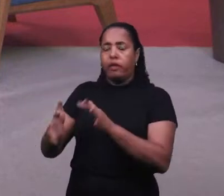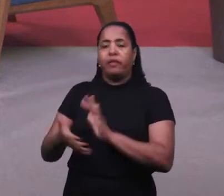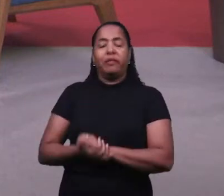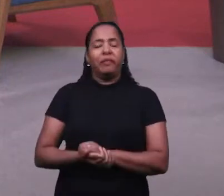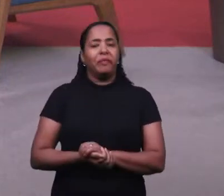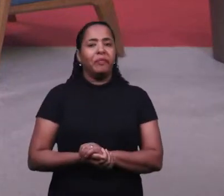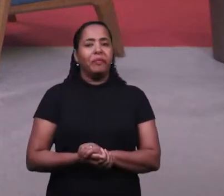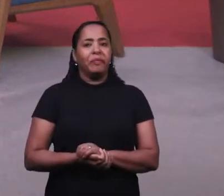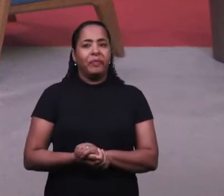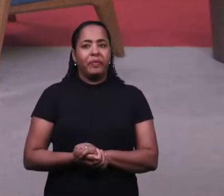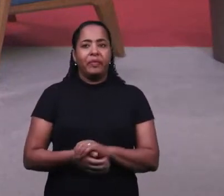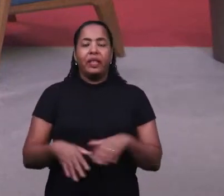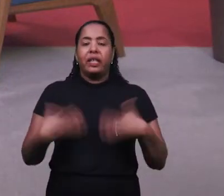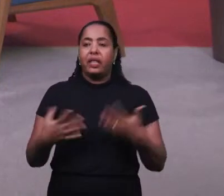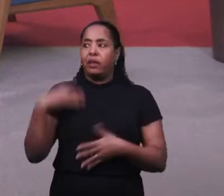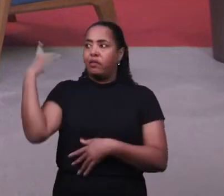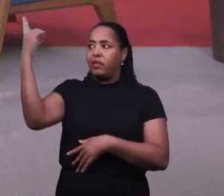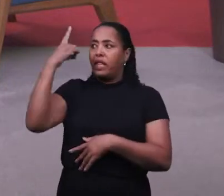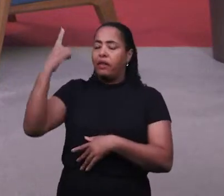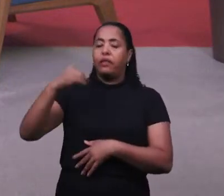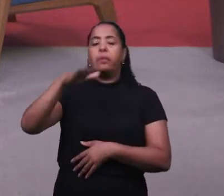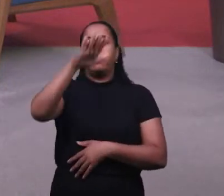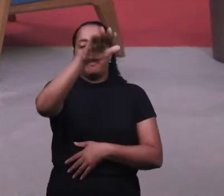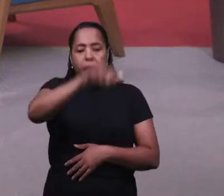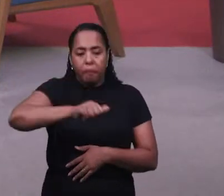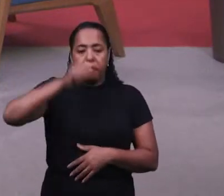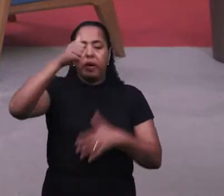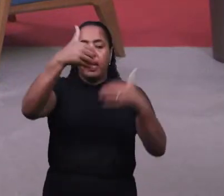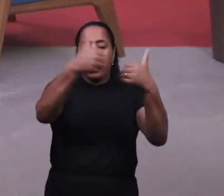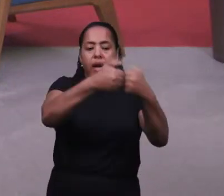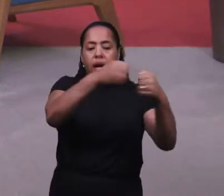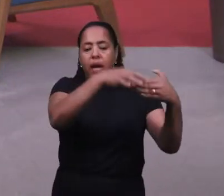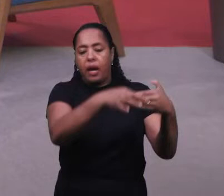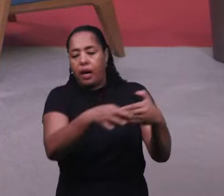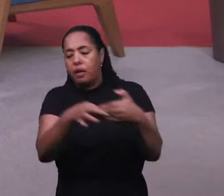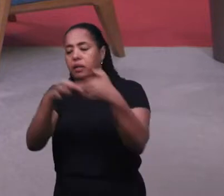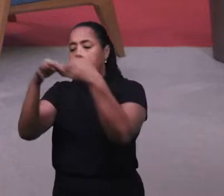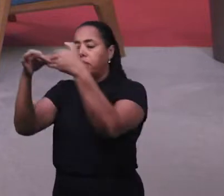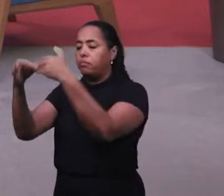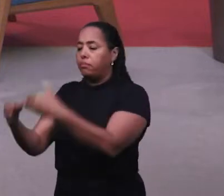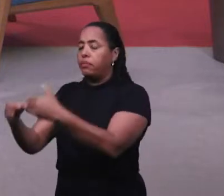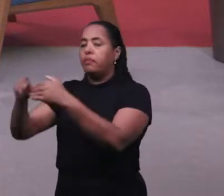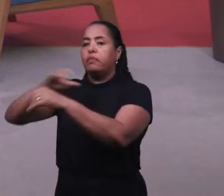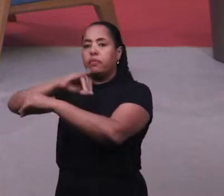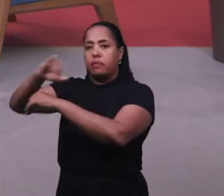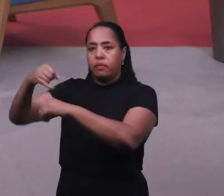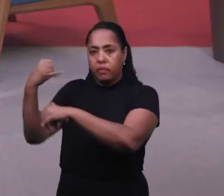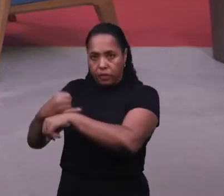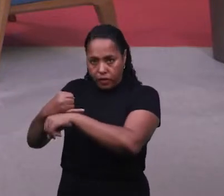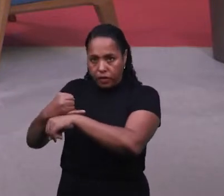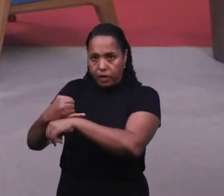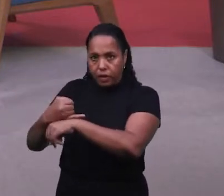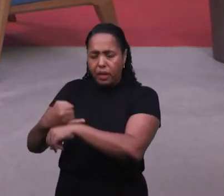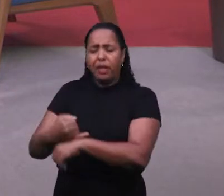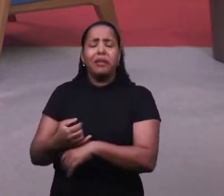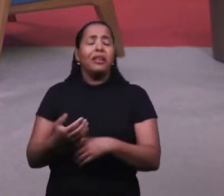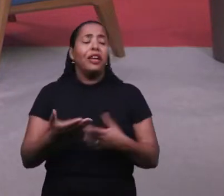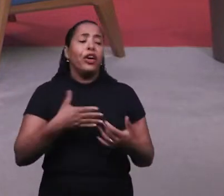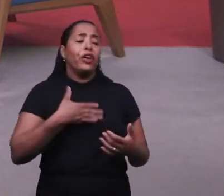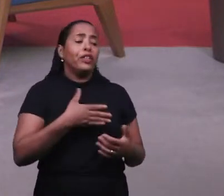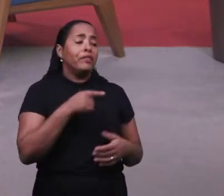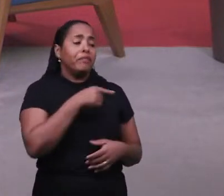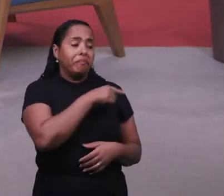chose merveilleuse. Gloire à Dieu. David, donc, il ramène cette arche vers Jérusalem. Il a cet objectif, il ramène cette arche à